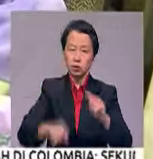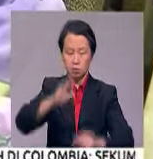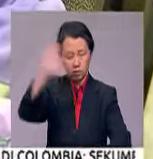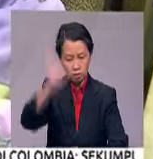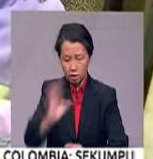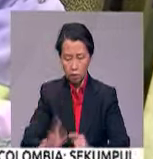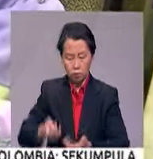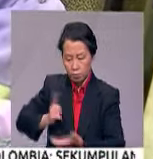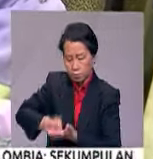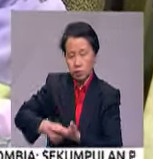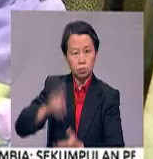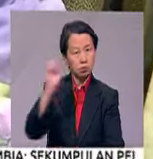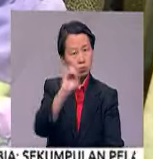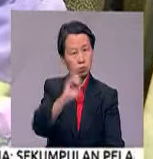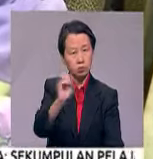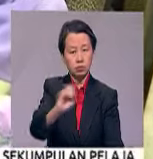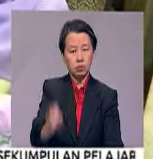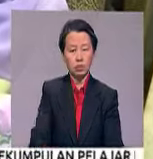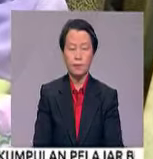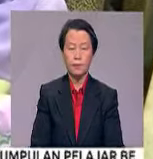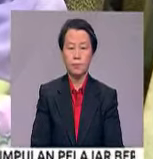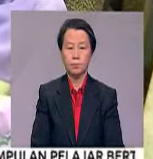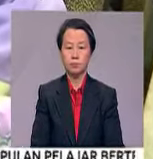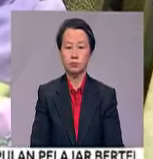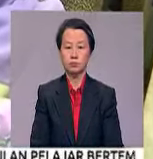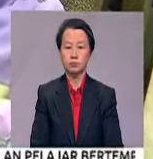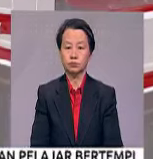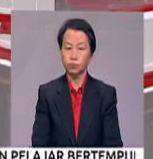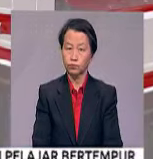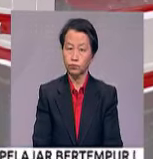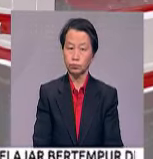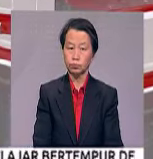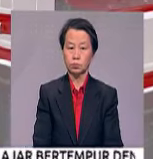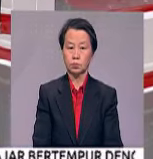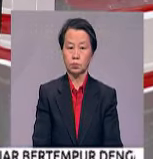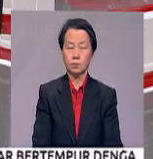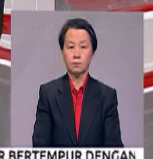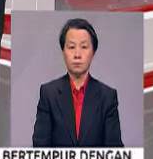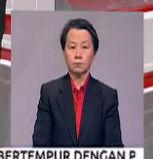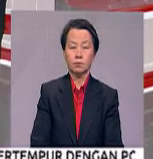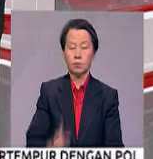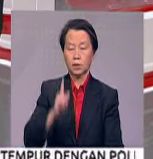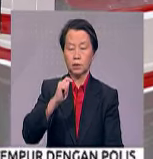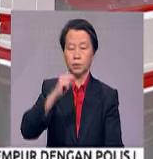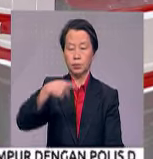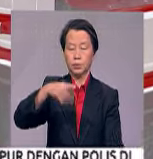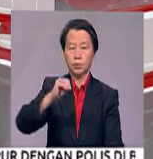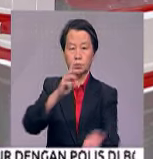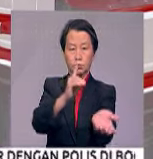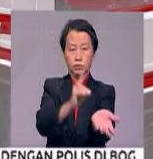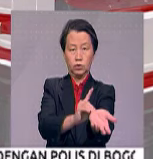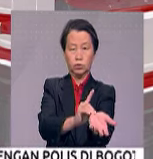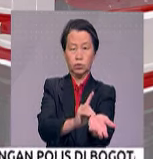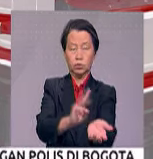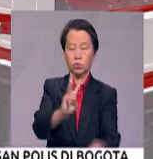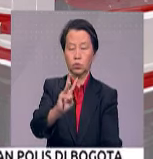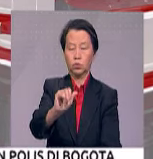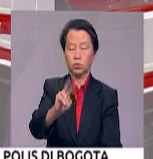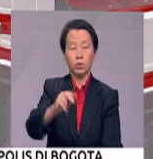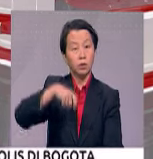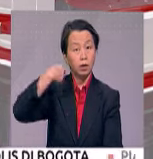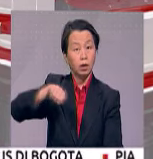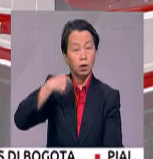pernah dibincangkan. Timbalan Perdana Menteri Datuk Seri Dr. Wan Azizah Wan